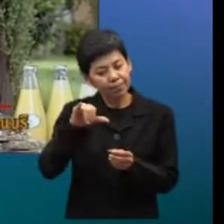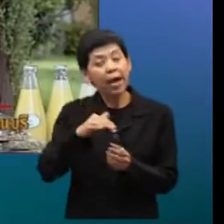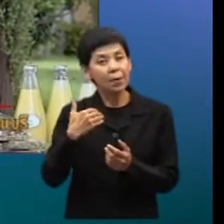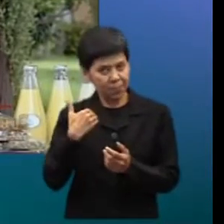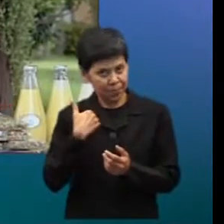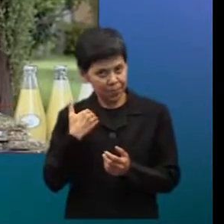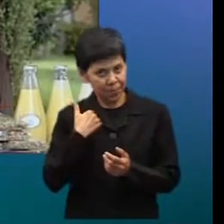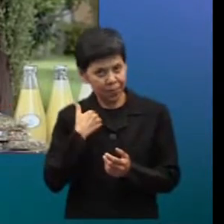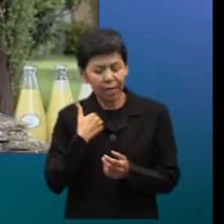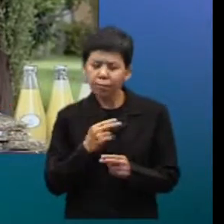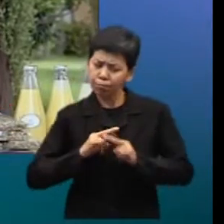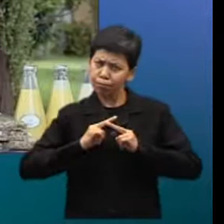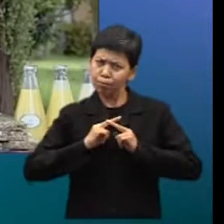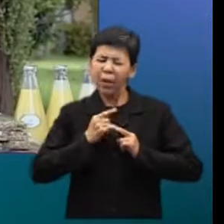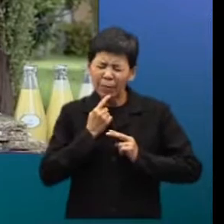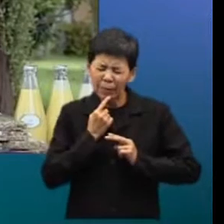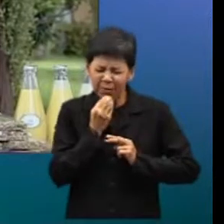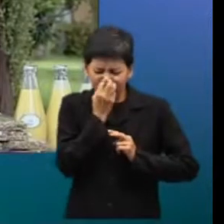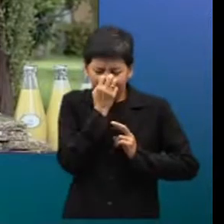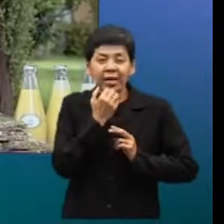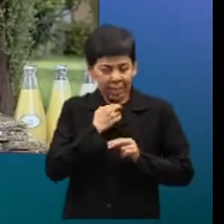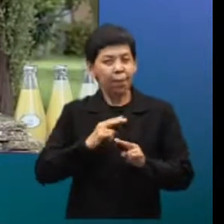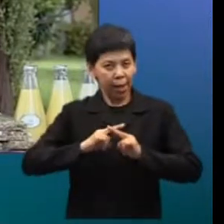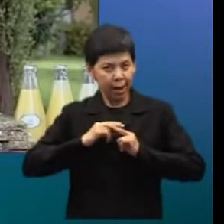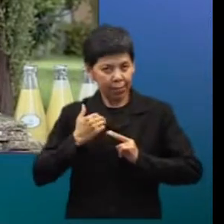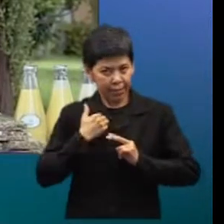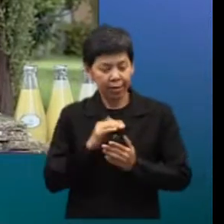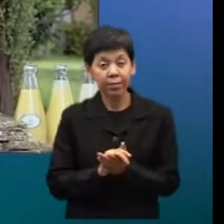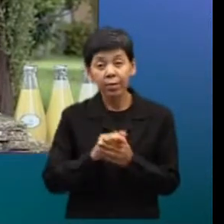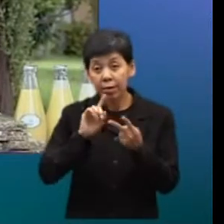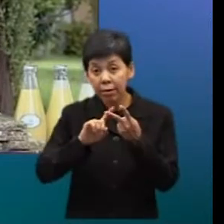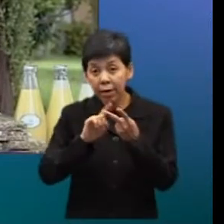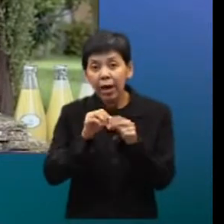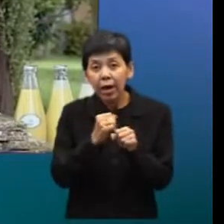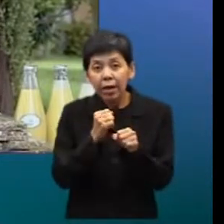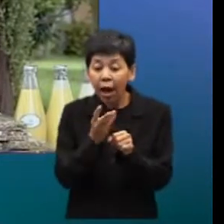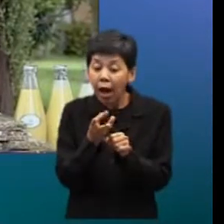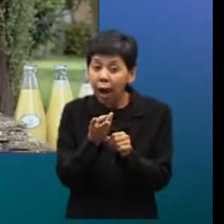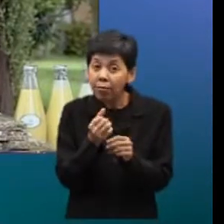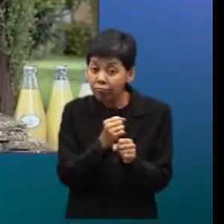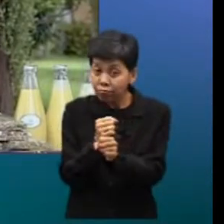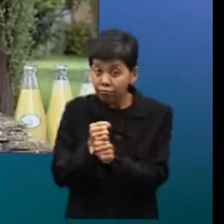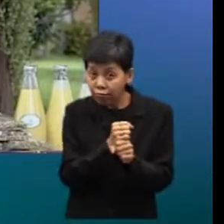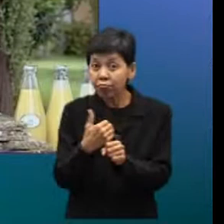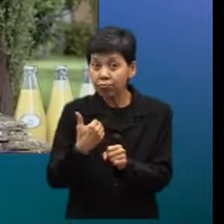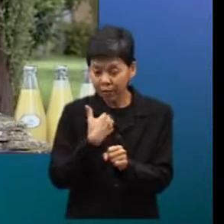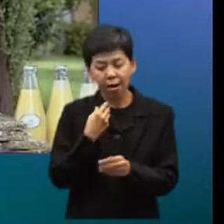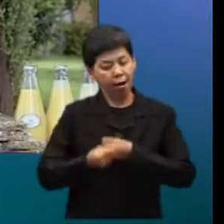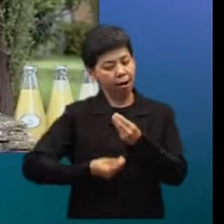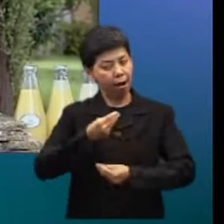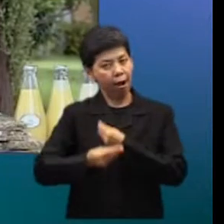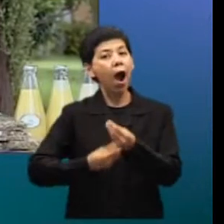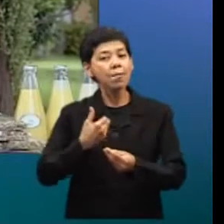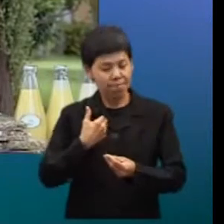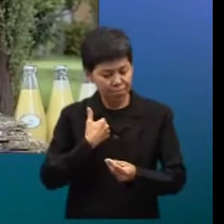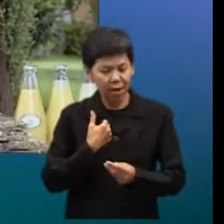ซีอิ๊วแล้วก็กิมจิกิมจิเราก็ทำเองแล้วนะคะตอนนี้ค่ะสองก็มีกายศาสตร์เคลือบน้ำผักหรือไทยมิสซิรีบาร์ตอนนี้เ